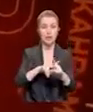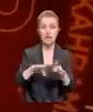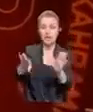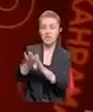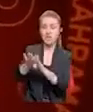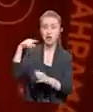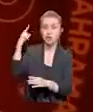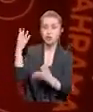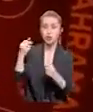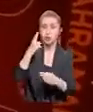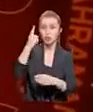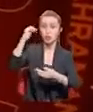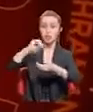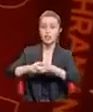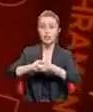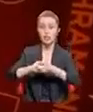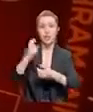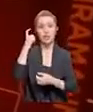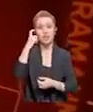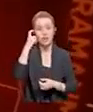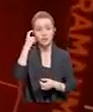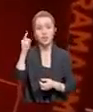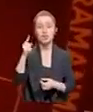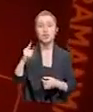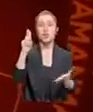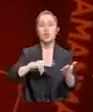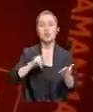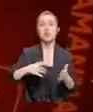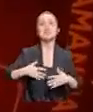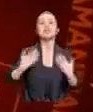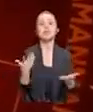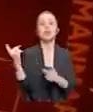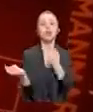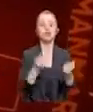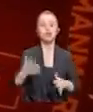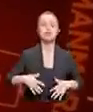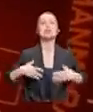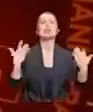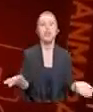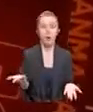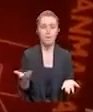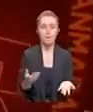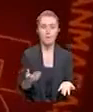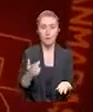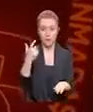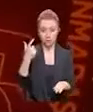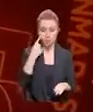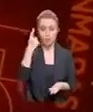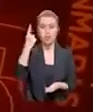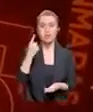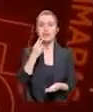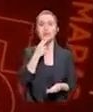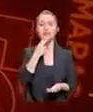hale gelen Cumhur İttifakı zihniyeti sizden okumanızı istemiyor, çalışmanızı istemiyor. Bizzat Cumhurbaşkanı